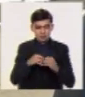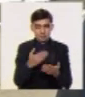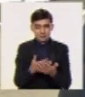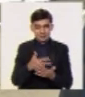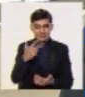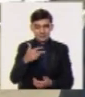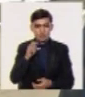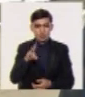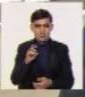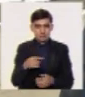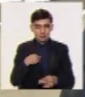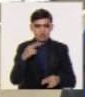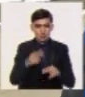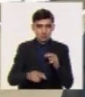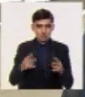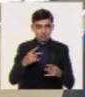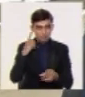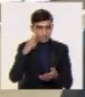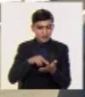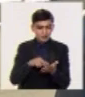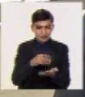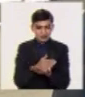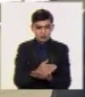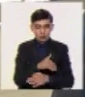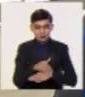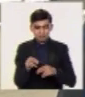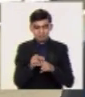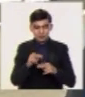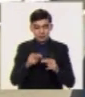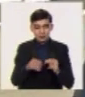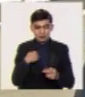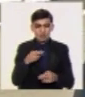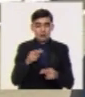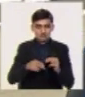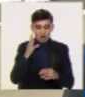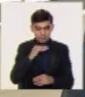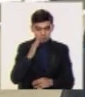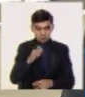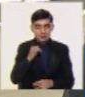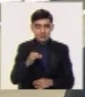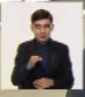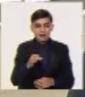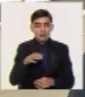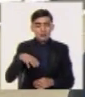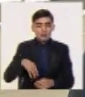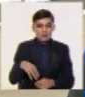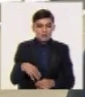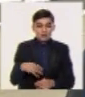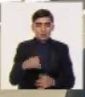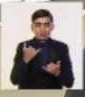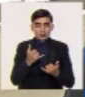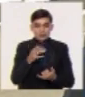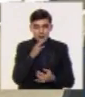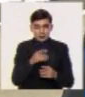30 ноябрьде бітіруімізге жоспар қойып отырмыз. Оны бітіреміз. Сосын, значит, бұл